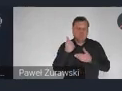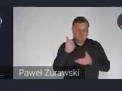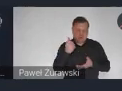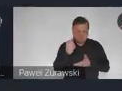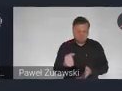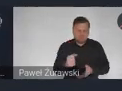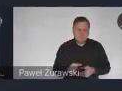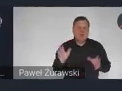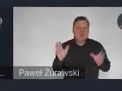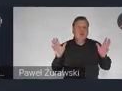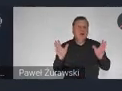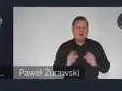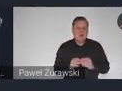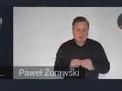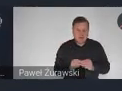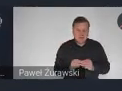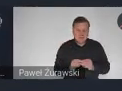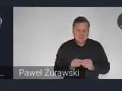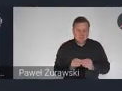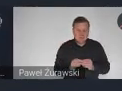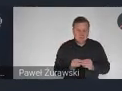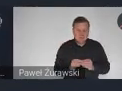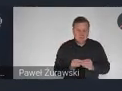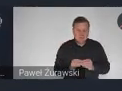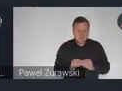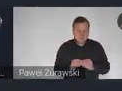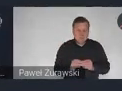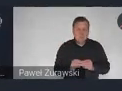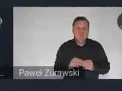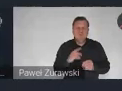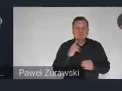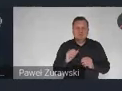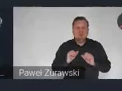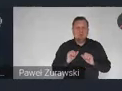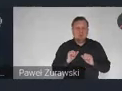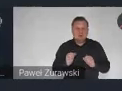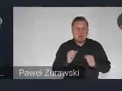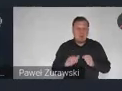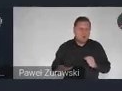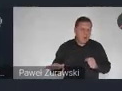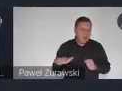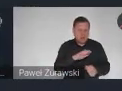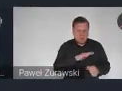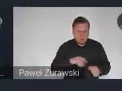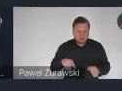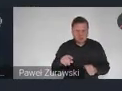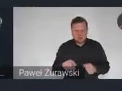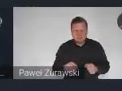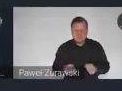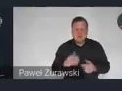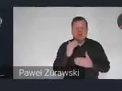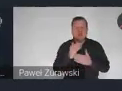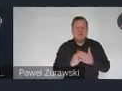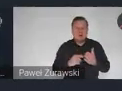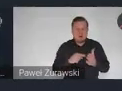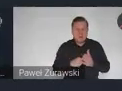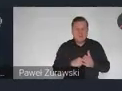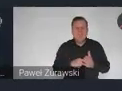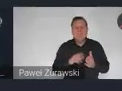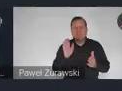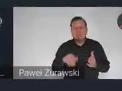łącznie Podsumowując dotychczasowe działania właśnie w obszarze realizacji tego programu można